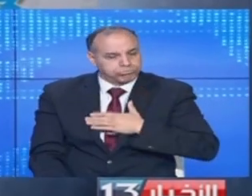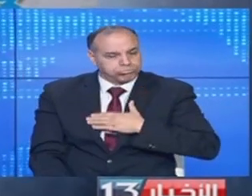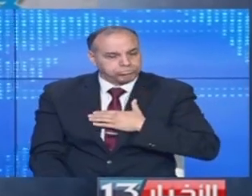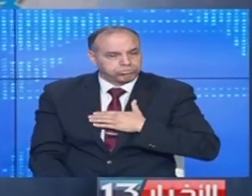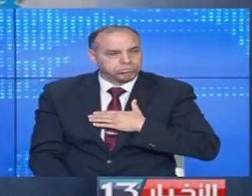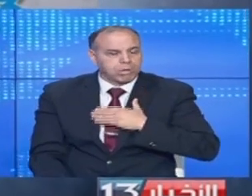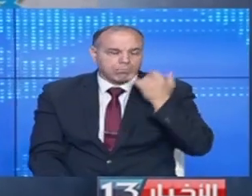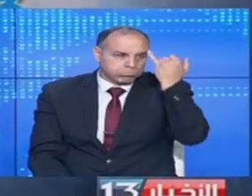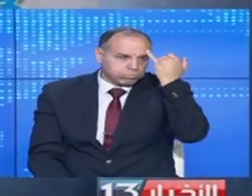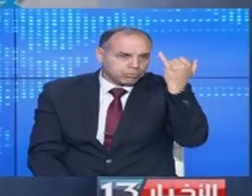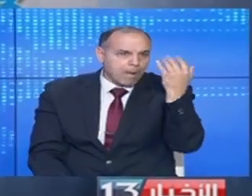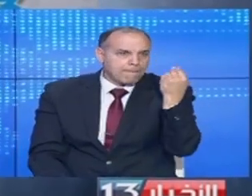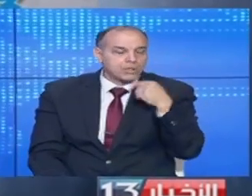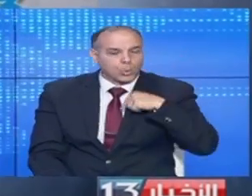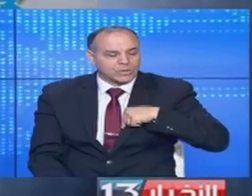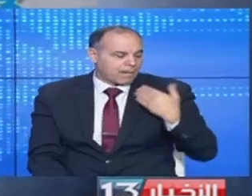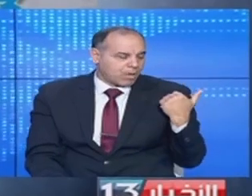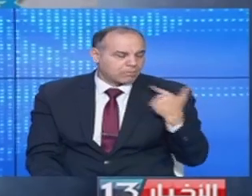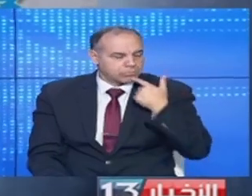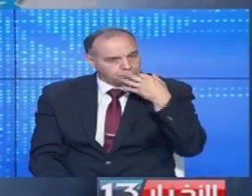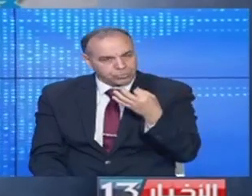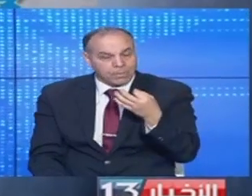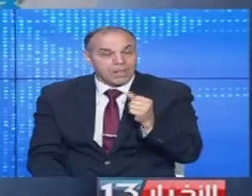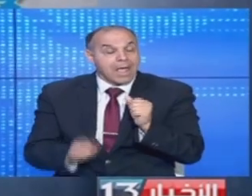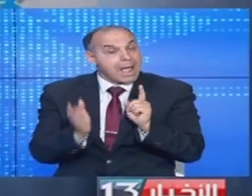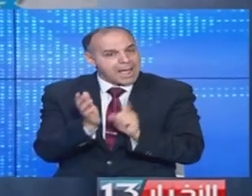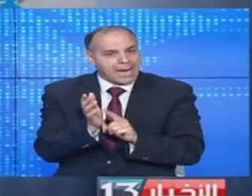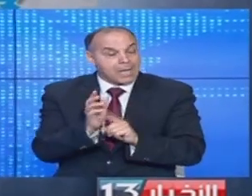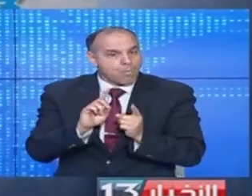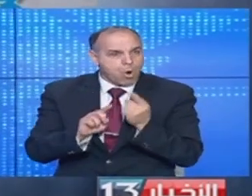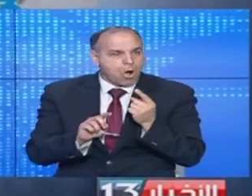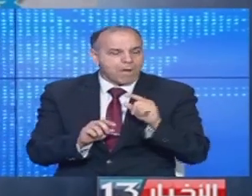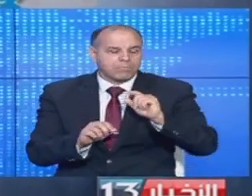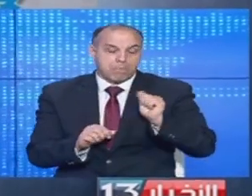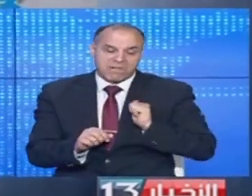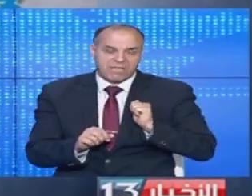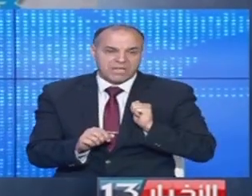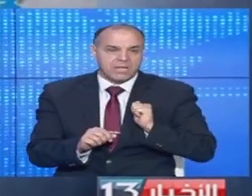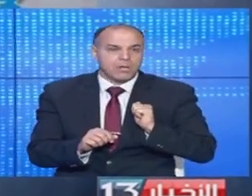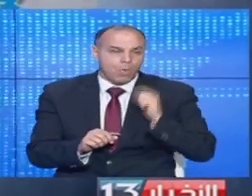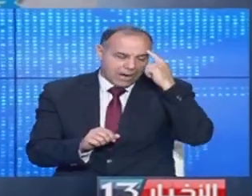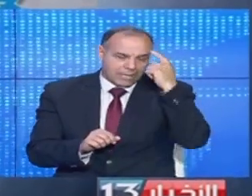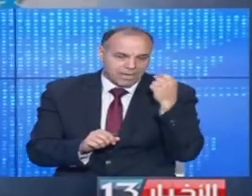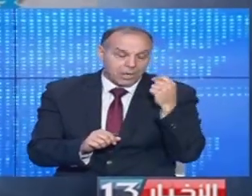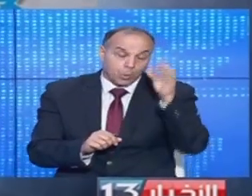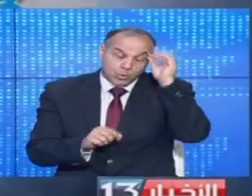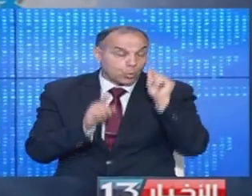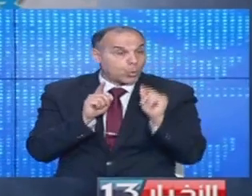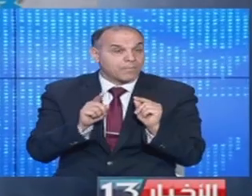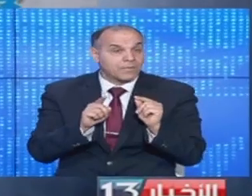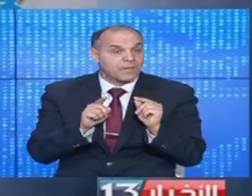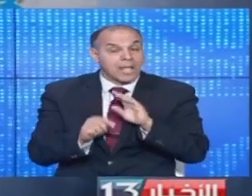للمواقف التي عبرت عنها الحكومه مؤخرا والتي اكدت اهميه القطاع الخاص راس المال الوطني